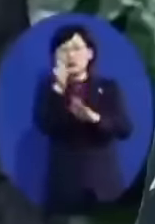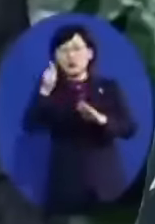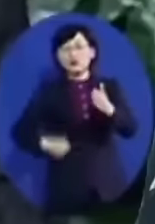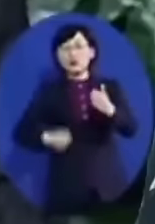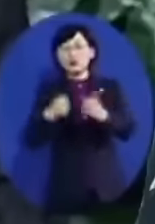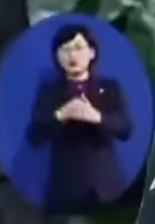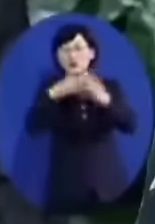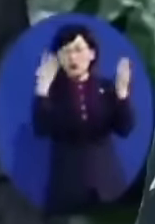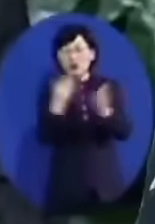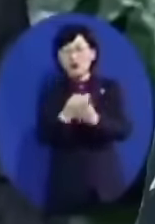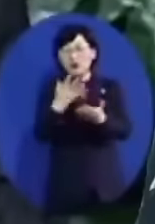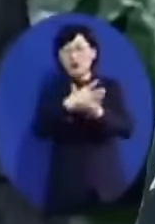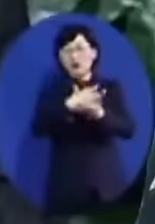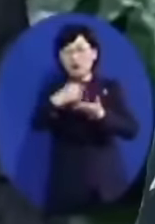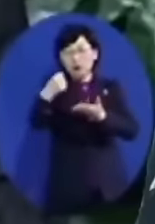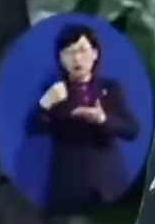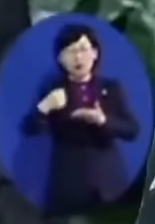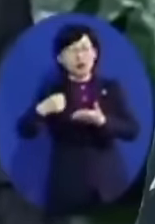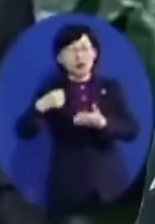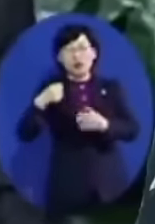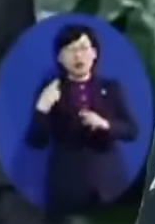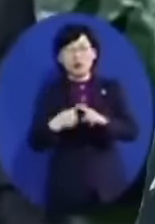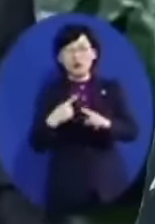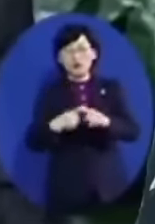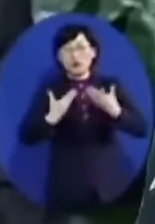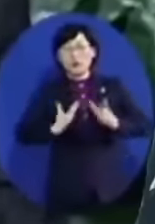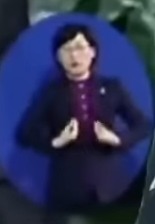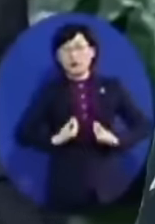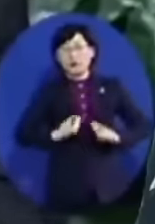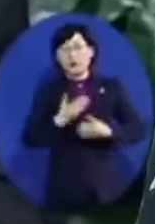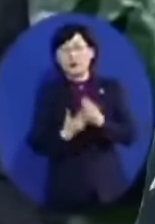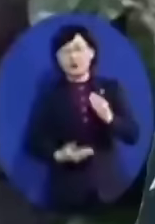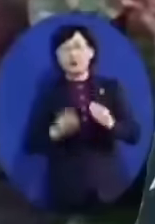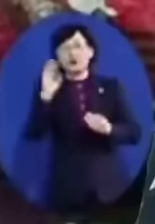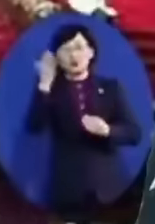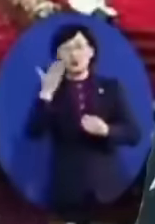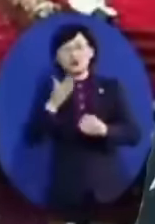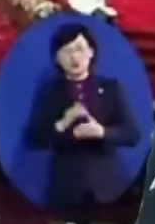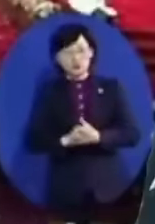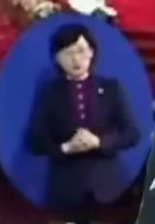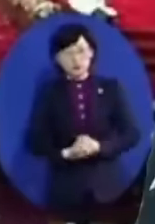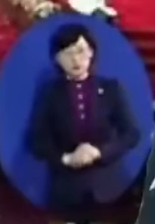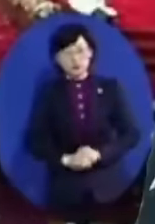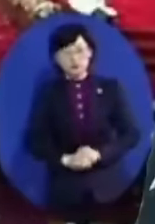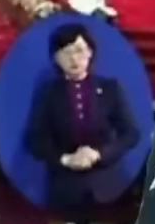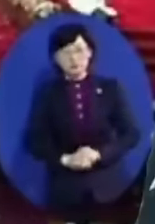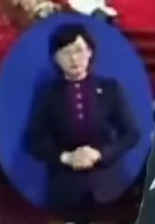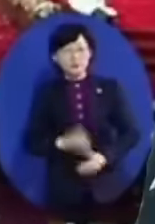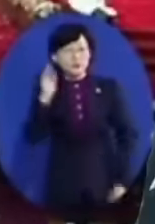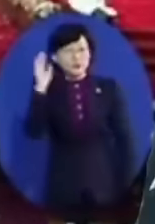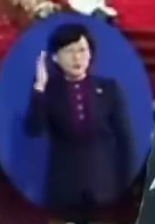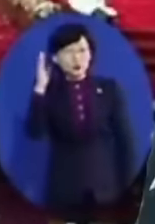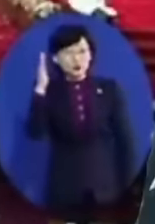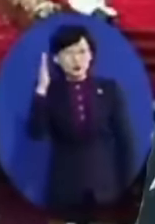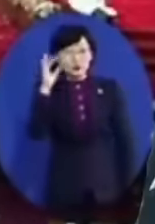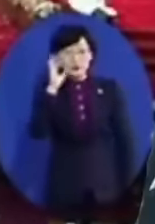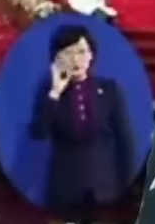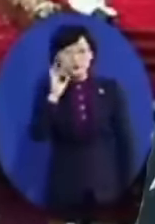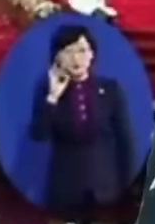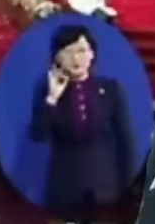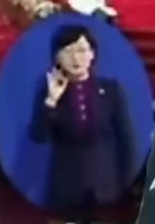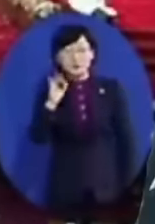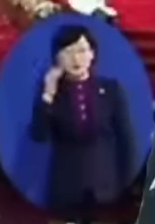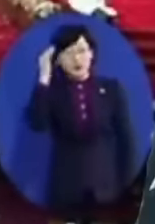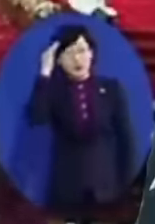다 빼앗아가고 마는 것입니다. 좌절하고 절망하게 만드는 것입니다. 최근